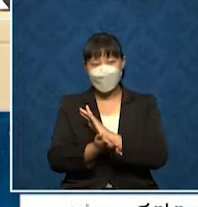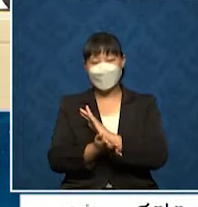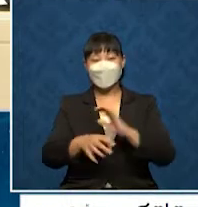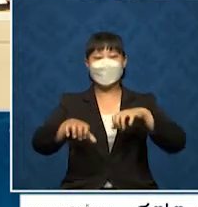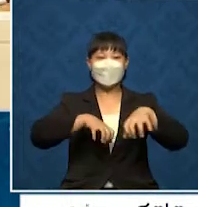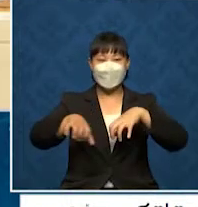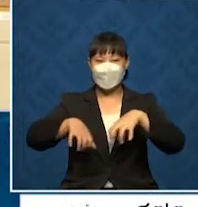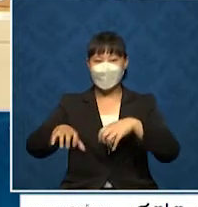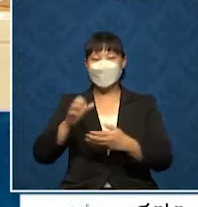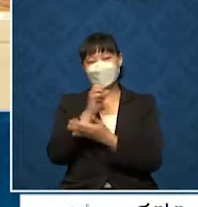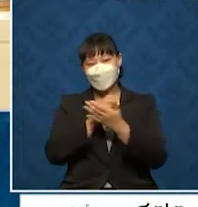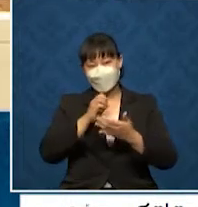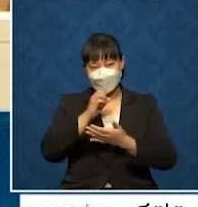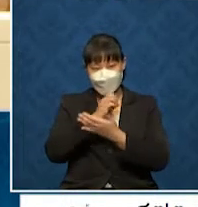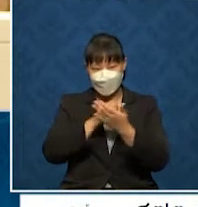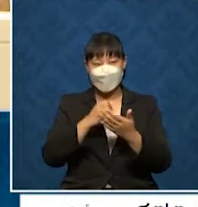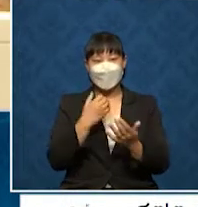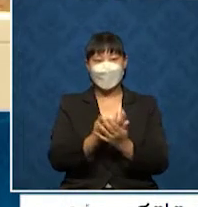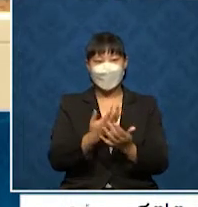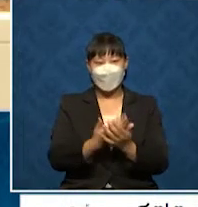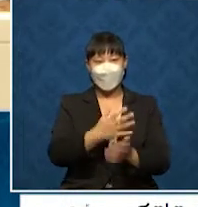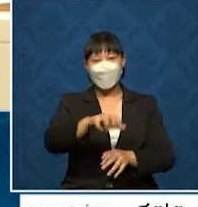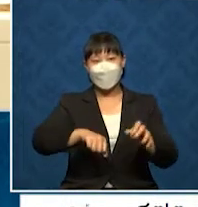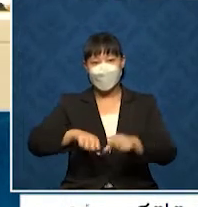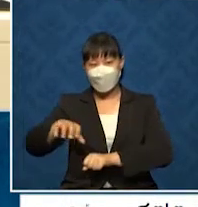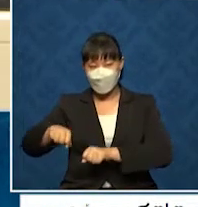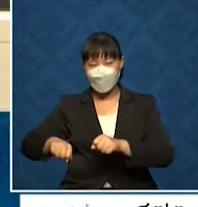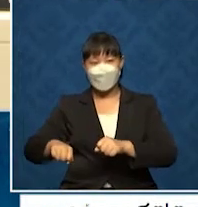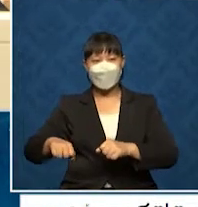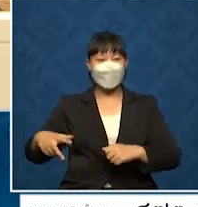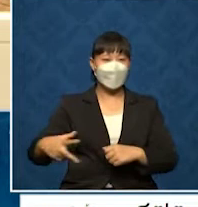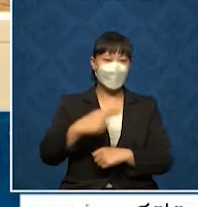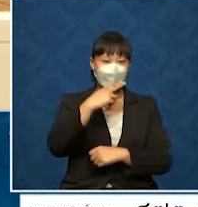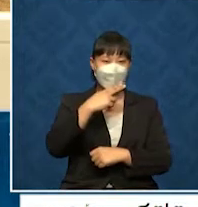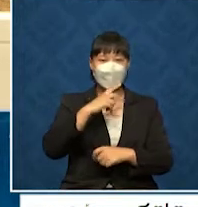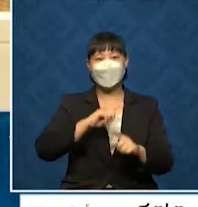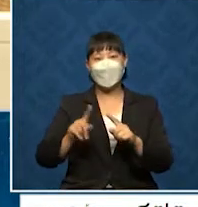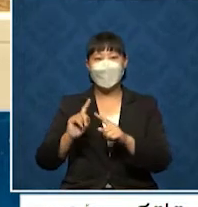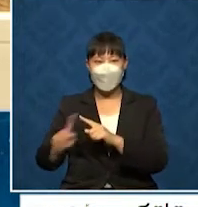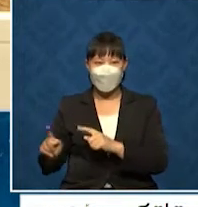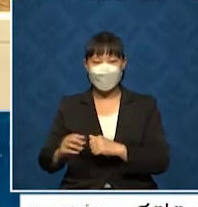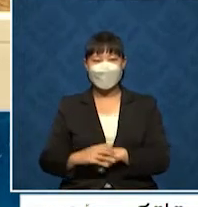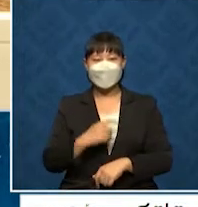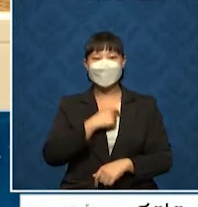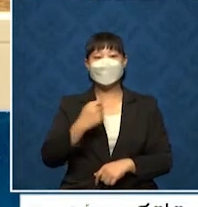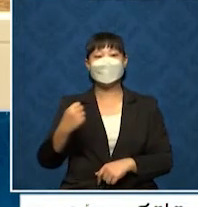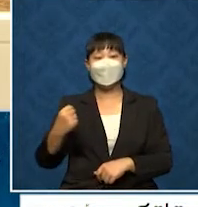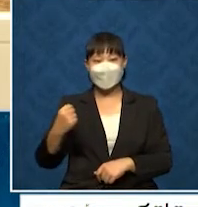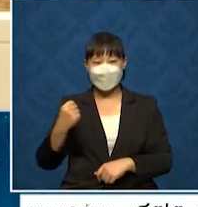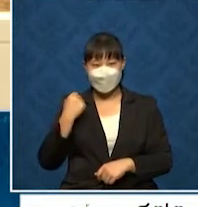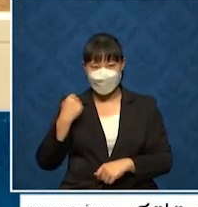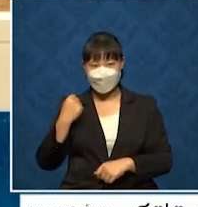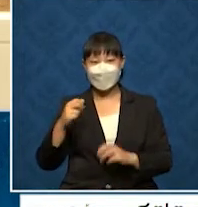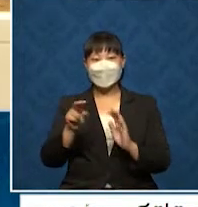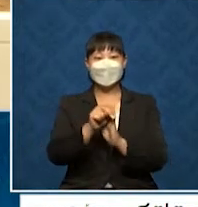สพติดยึดทรัพย์ตัดวงจรต่างๆเหล่านั้นเรามั่นใจครับว่าในแนวนโ